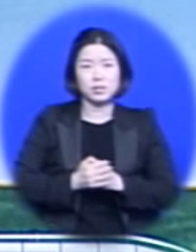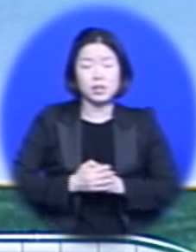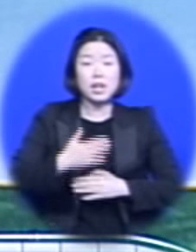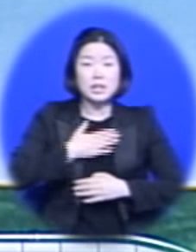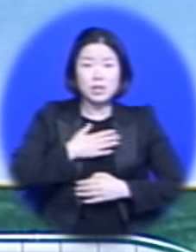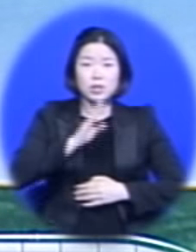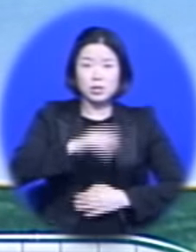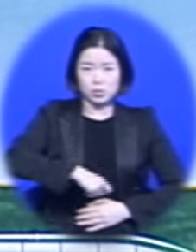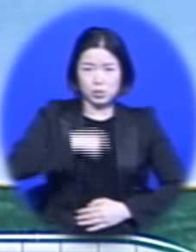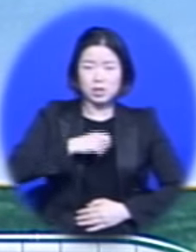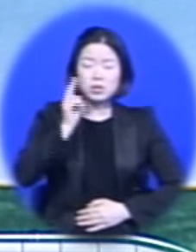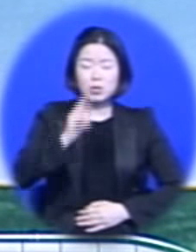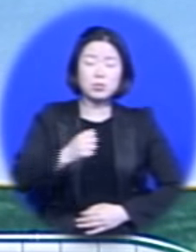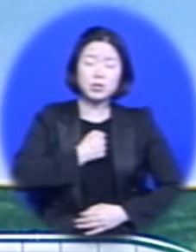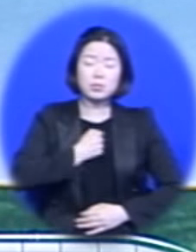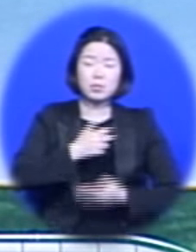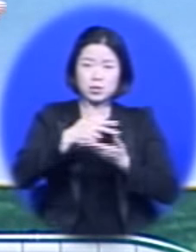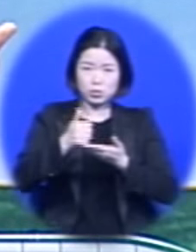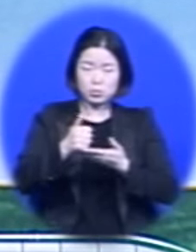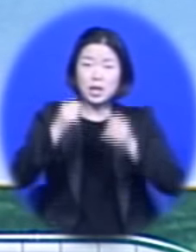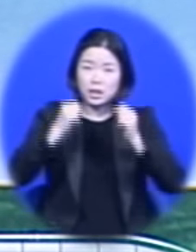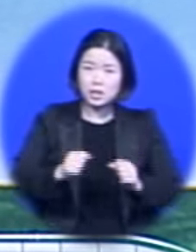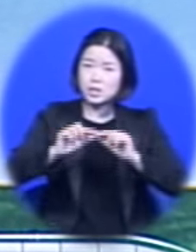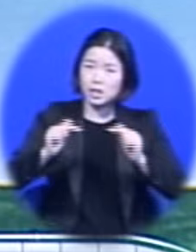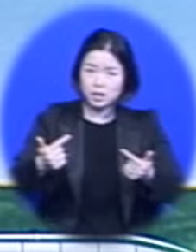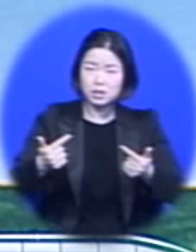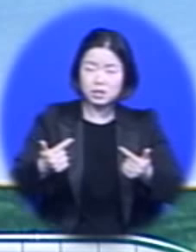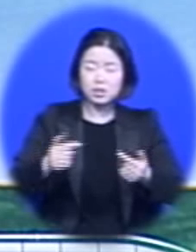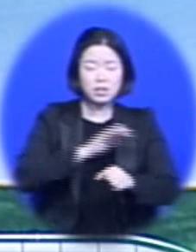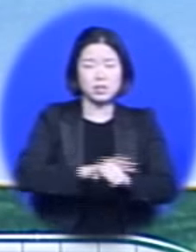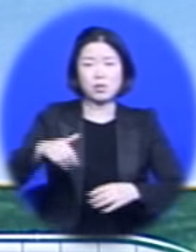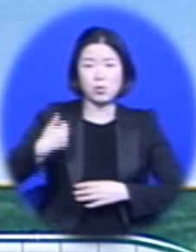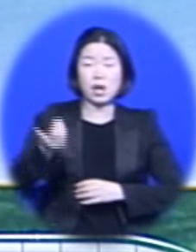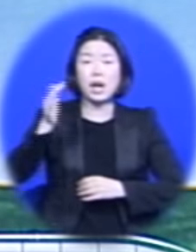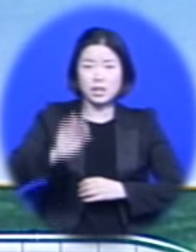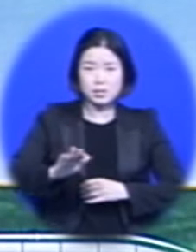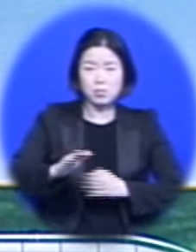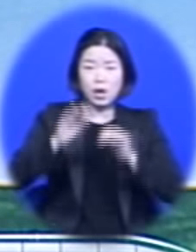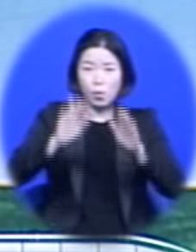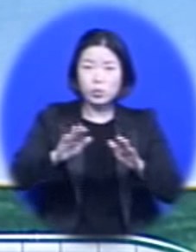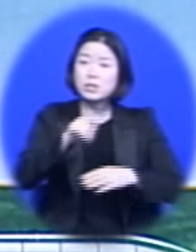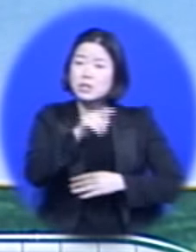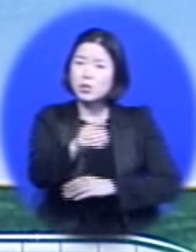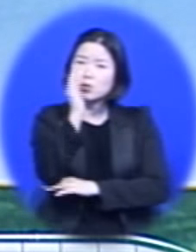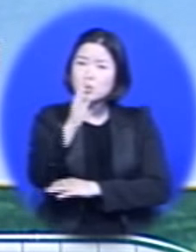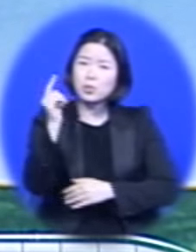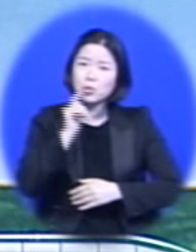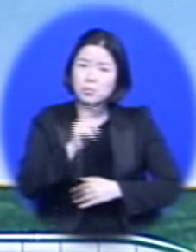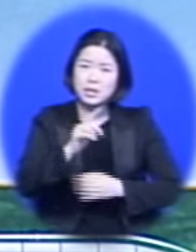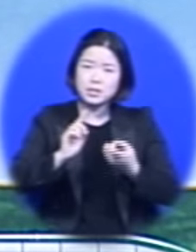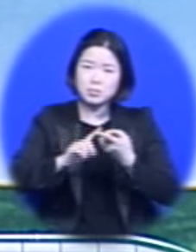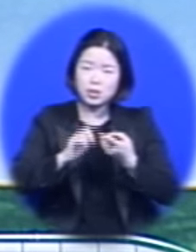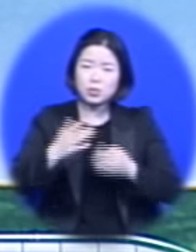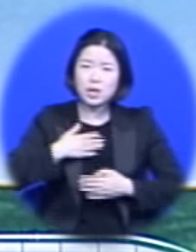저는 솔직히 너무 답답합니다. 주님 계신지 안 계신지도 잘 모르겠습니다. 그러나 오늘 그 설교 말씀대로 나도 한번